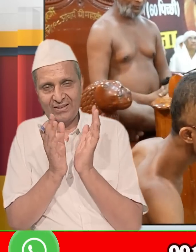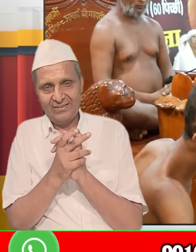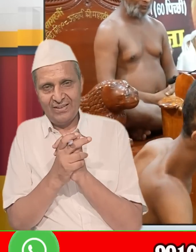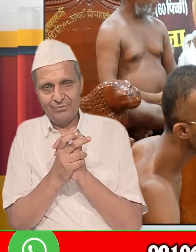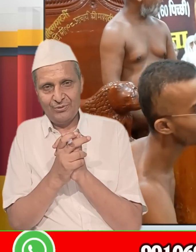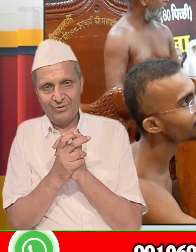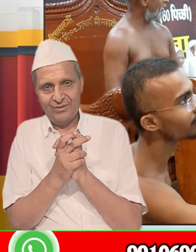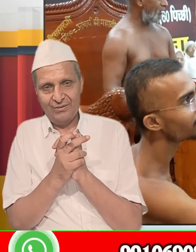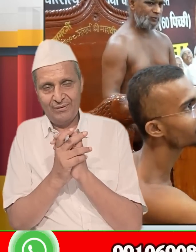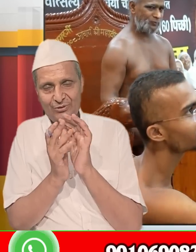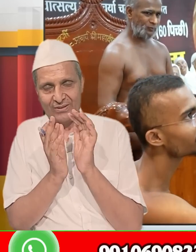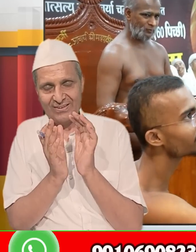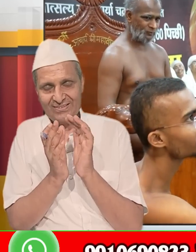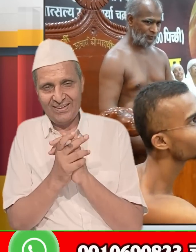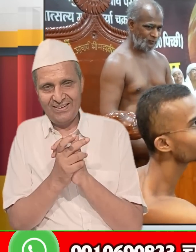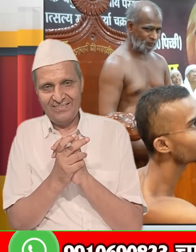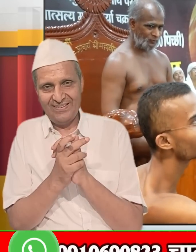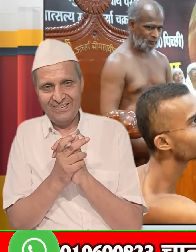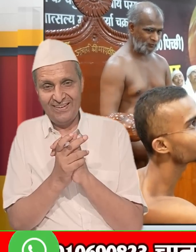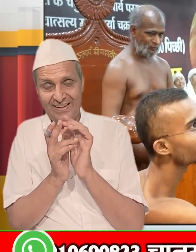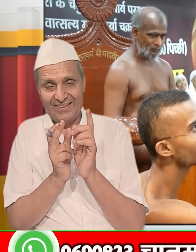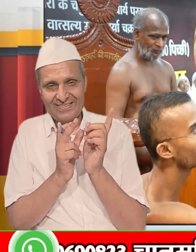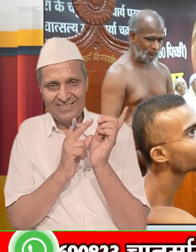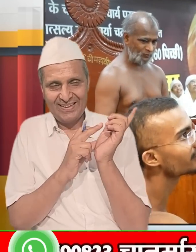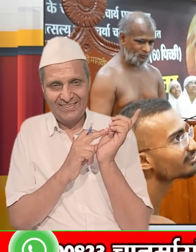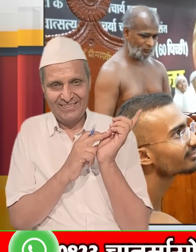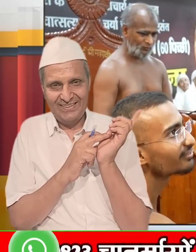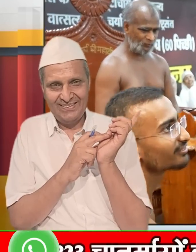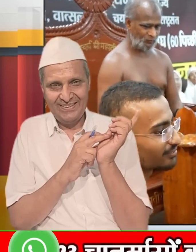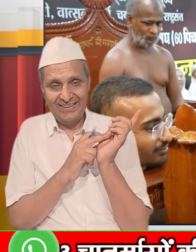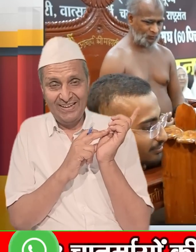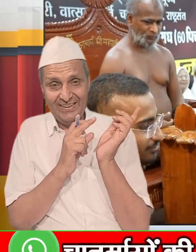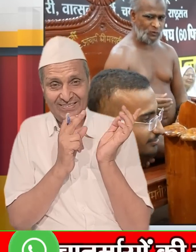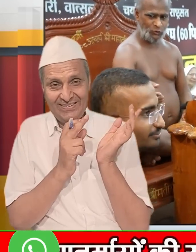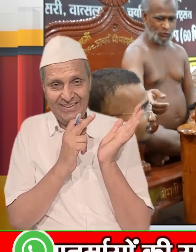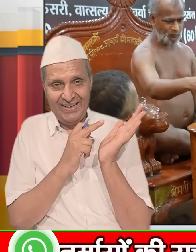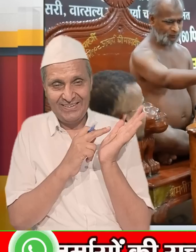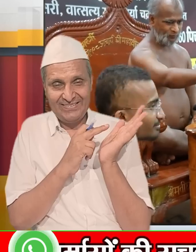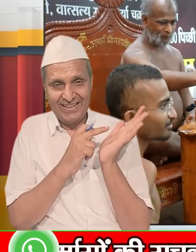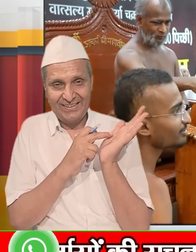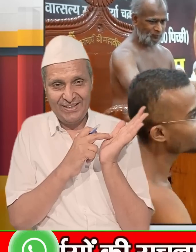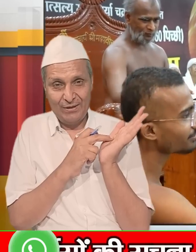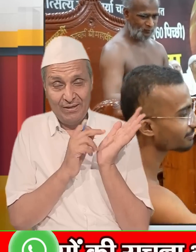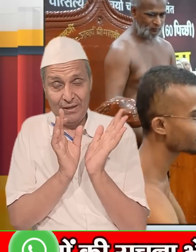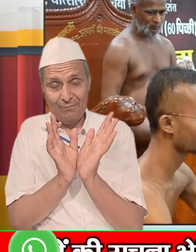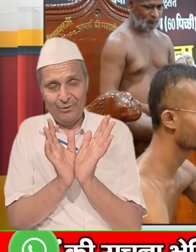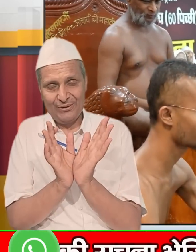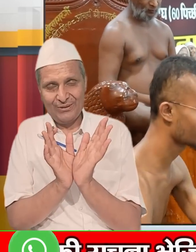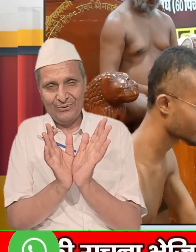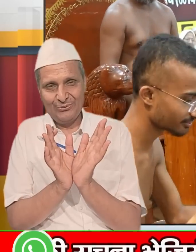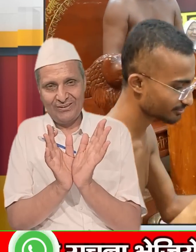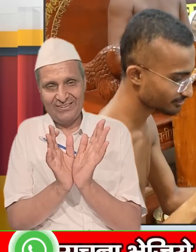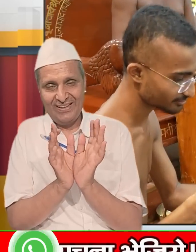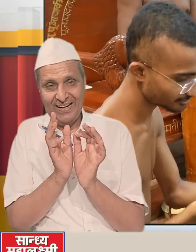चित्र दिखाए थे आपको, बच्चों के संस्कार दिखाए थे, एक संस्कार का दृश्य देखिए किस तरीके से जागृति निकले में,